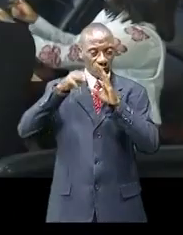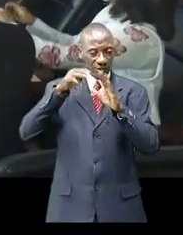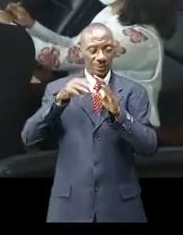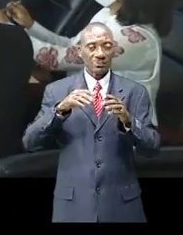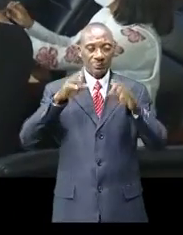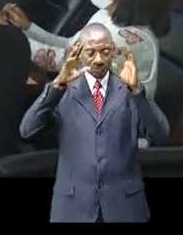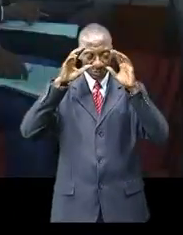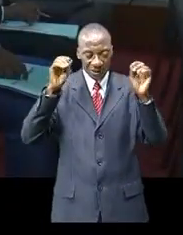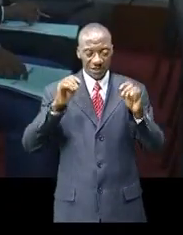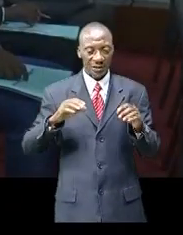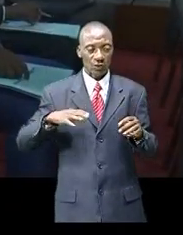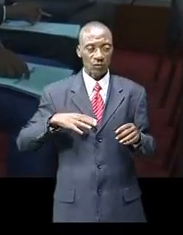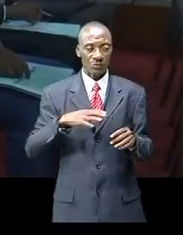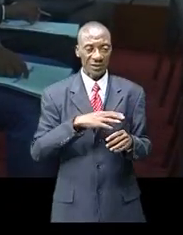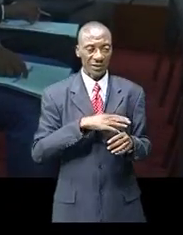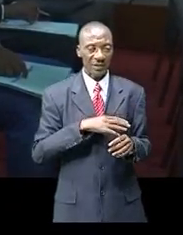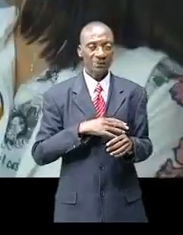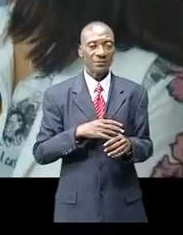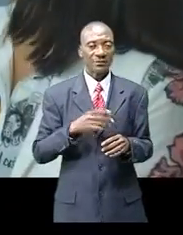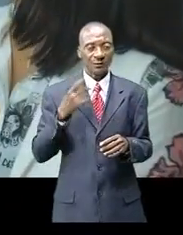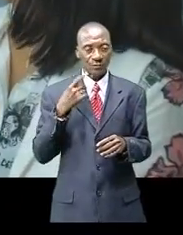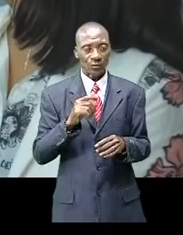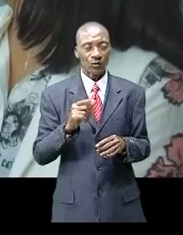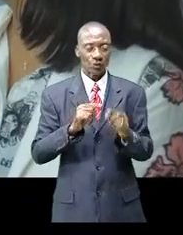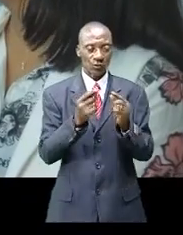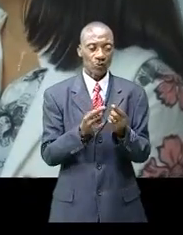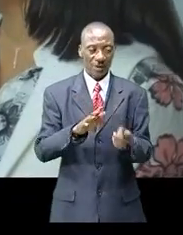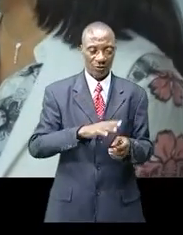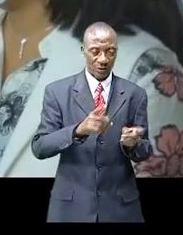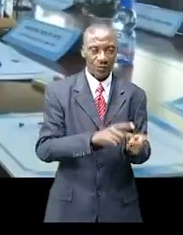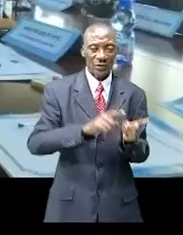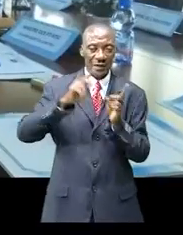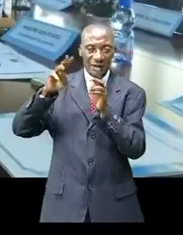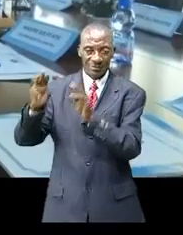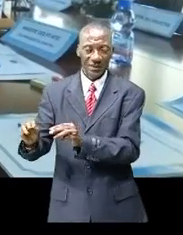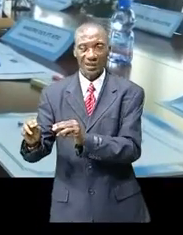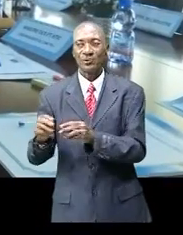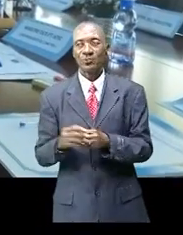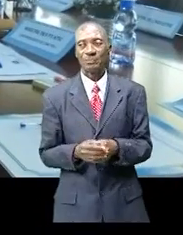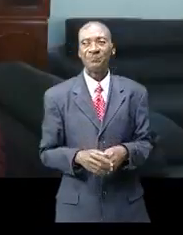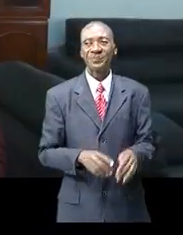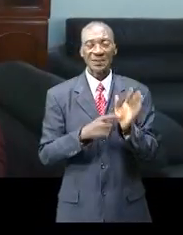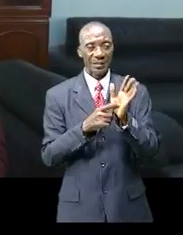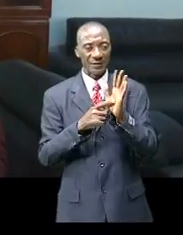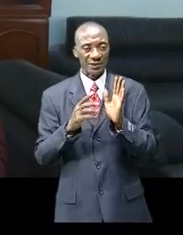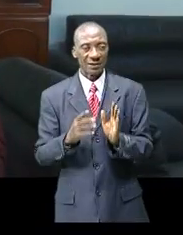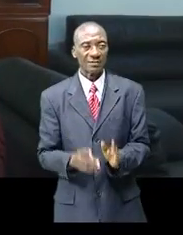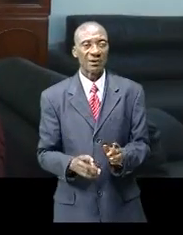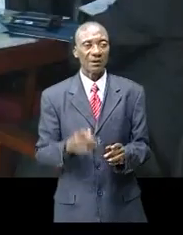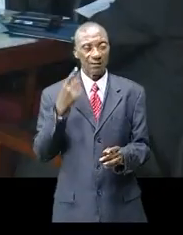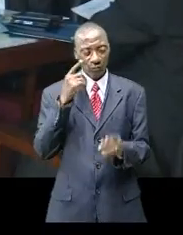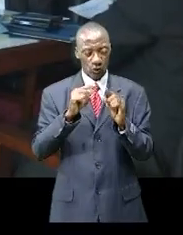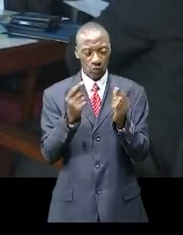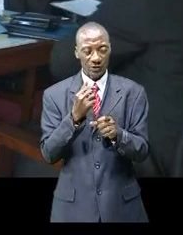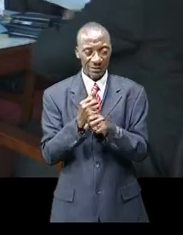du comité de pilotage du Comité national de migration vers la TNT, ministre et représentant attitré de ce groupe de travail.